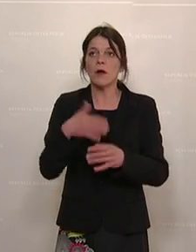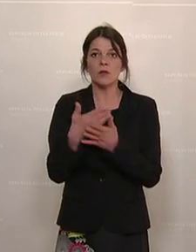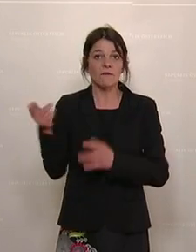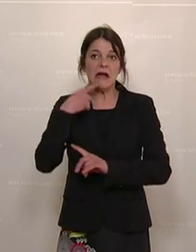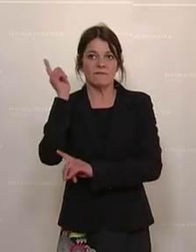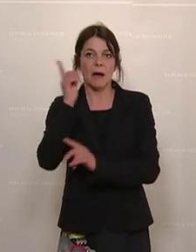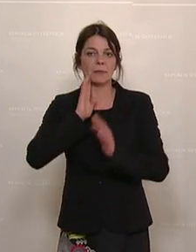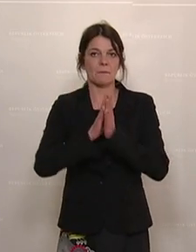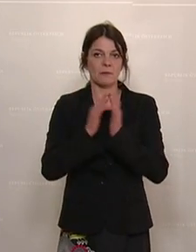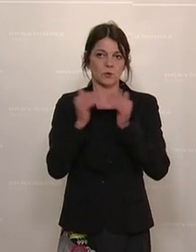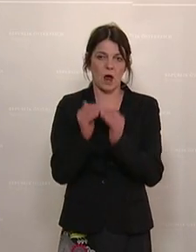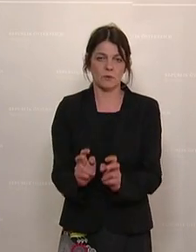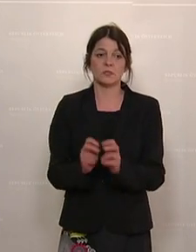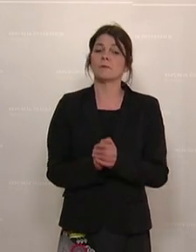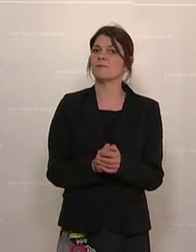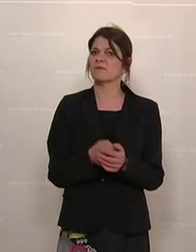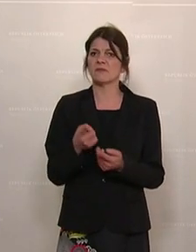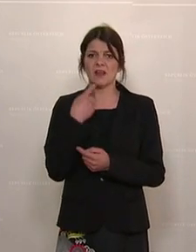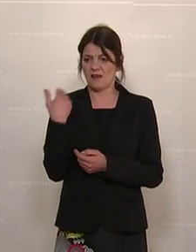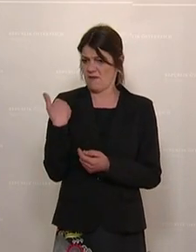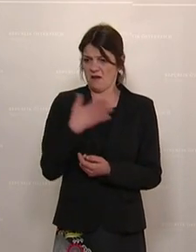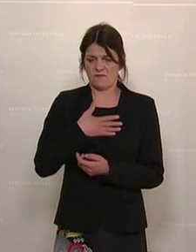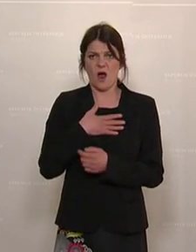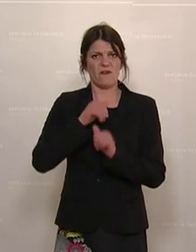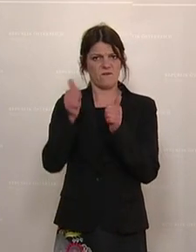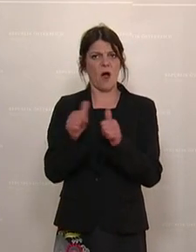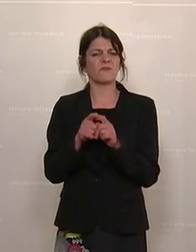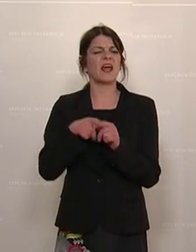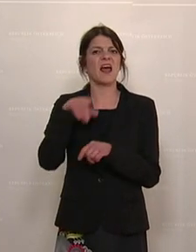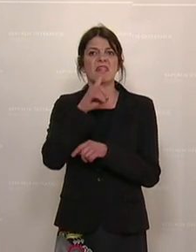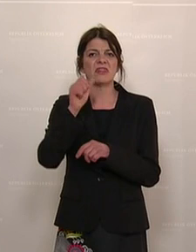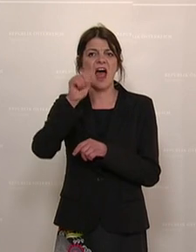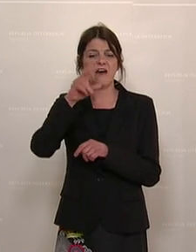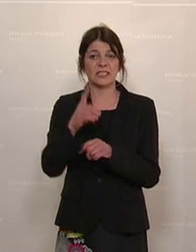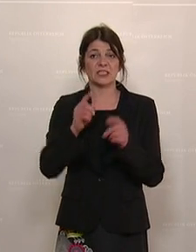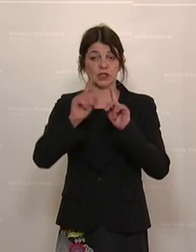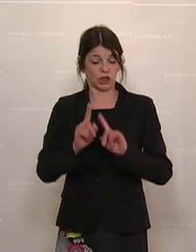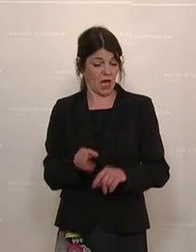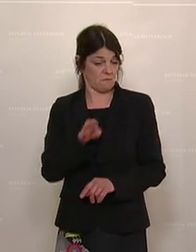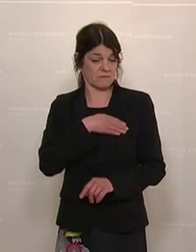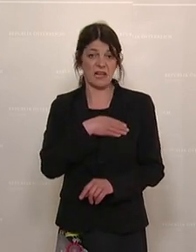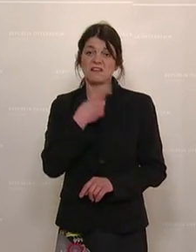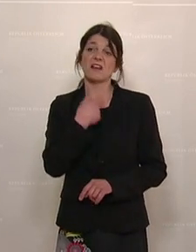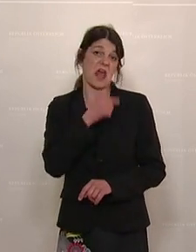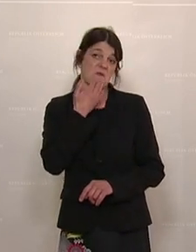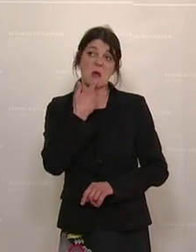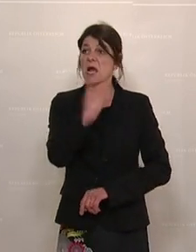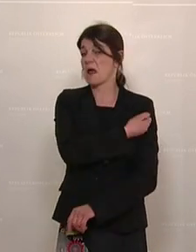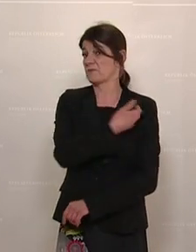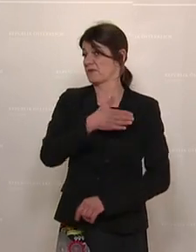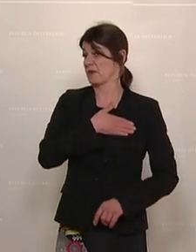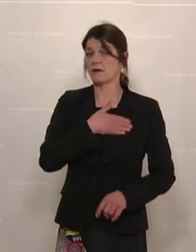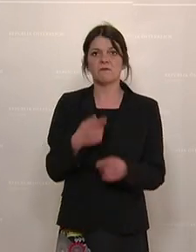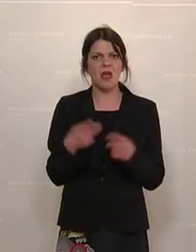eine pervertierte form des david sterns mit dem worten ungeimpft getragen wurde auf einer vergleichbaren demonstration